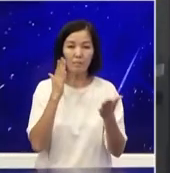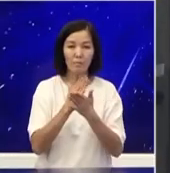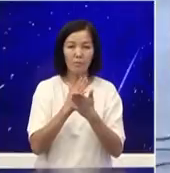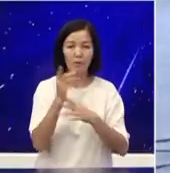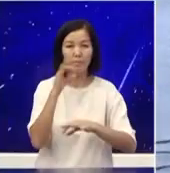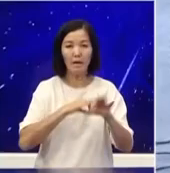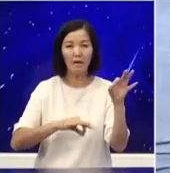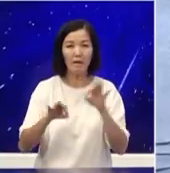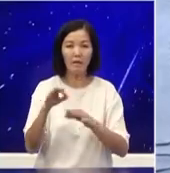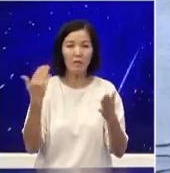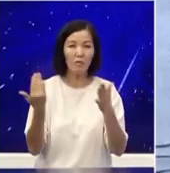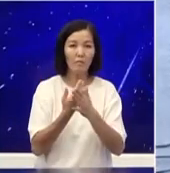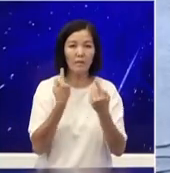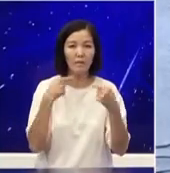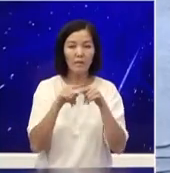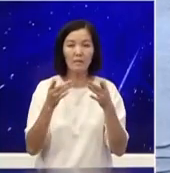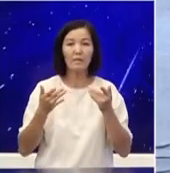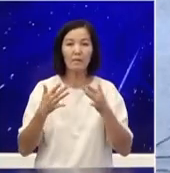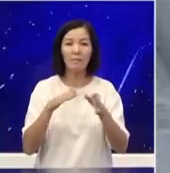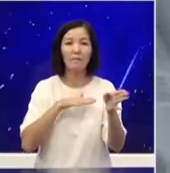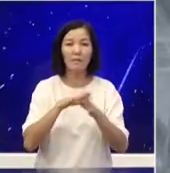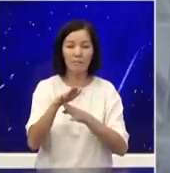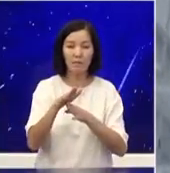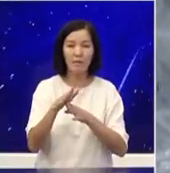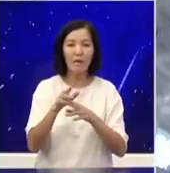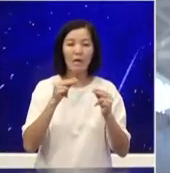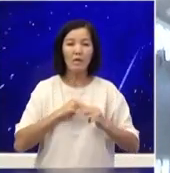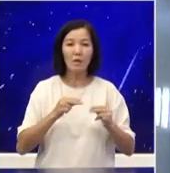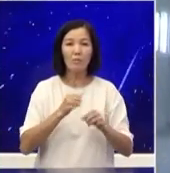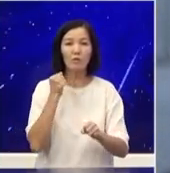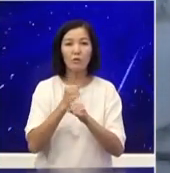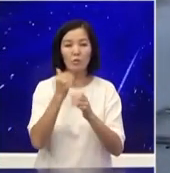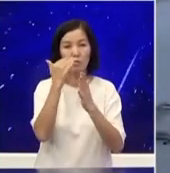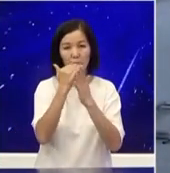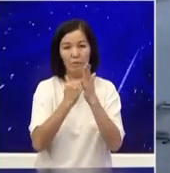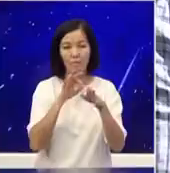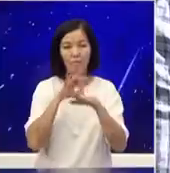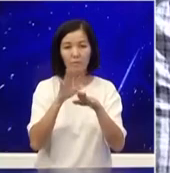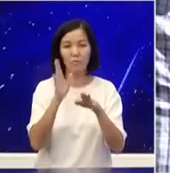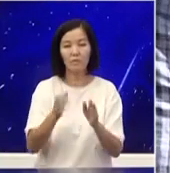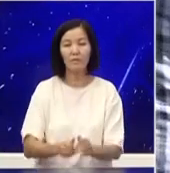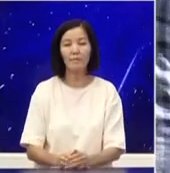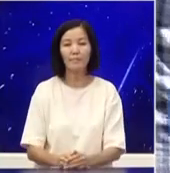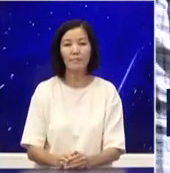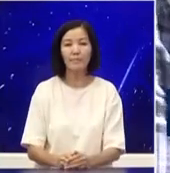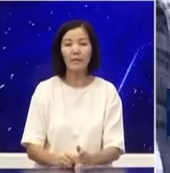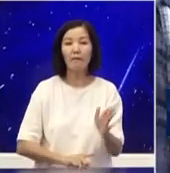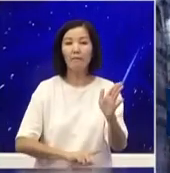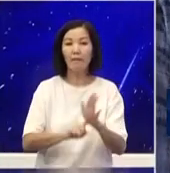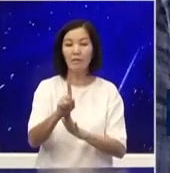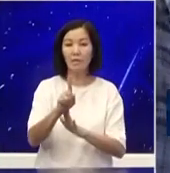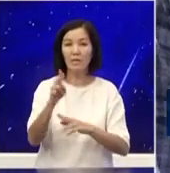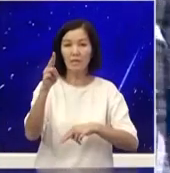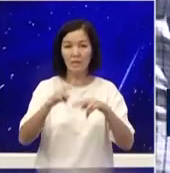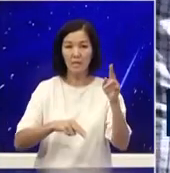проекта соответствуют современным требованиям стандартов. Работы ведутся согласно строго установленному графику. Начали объект